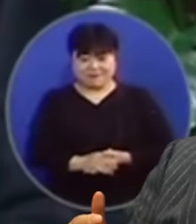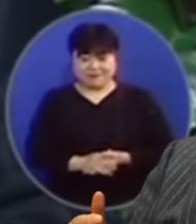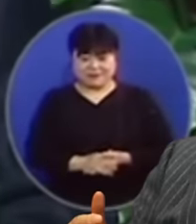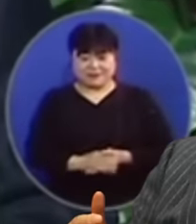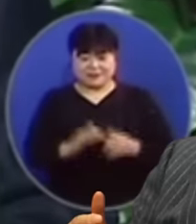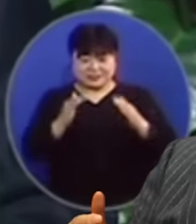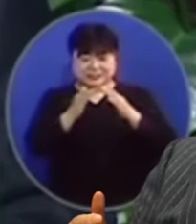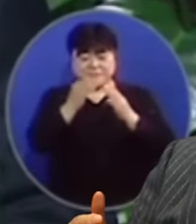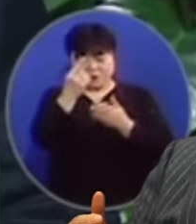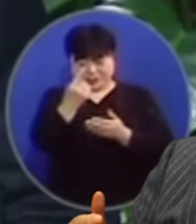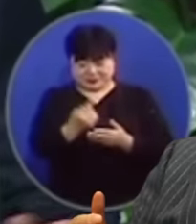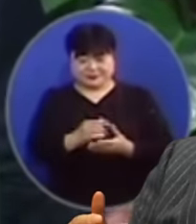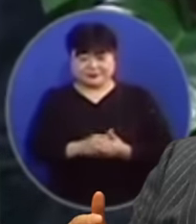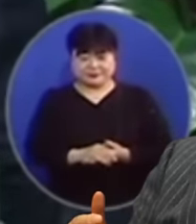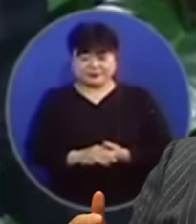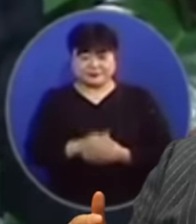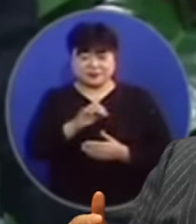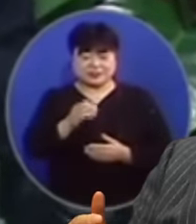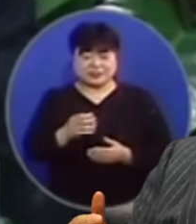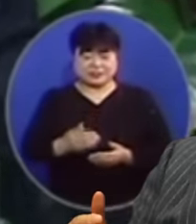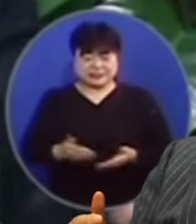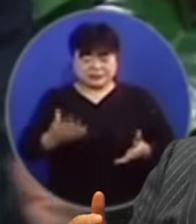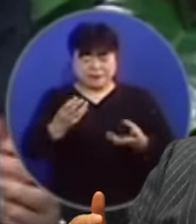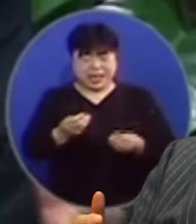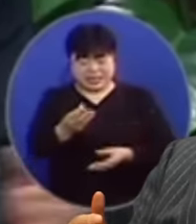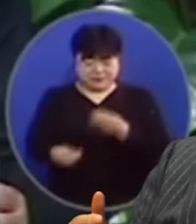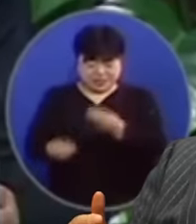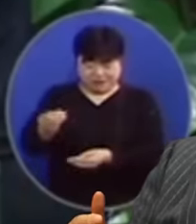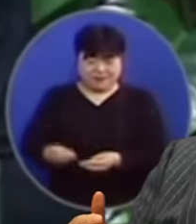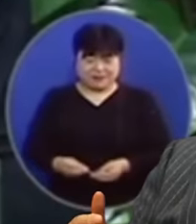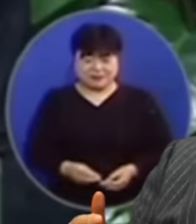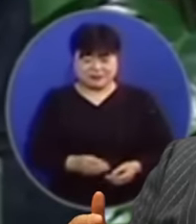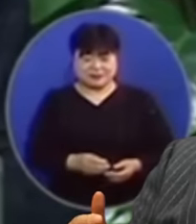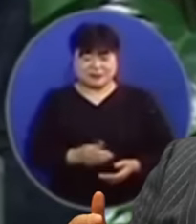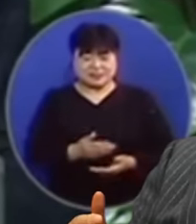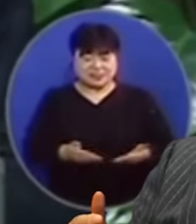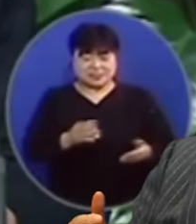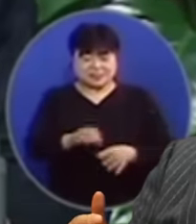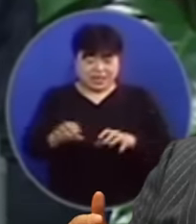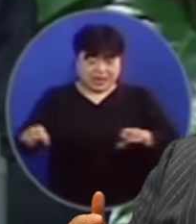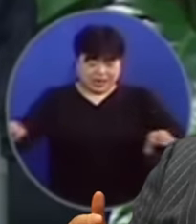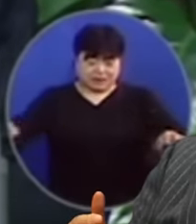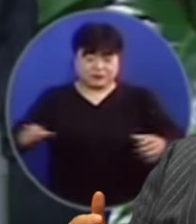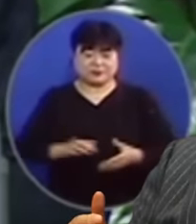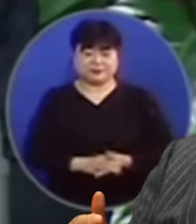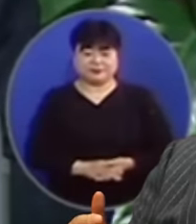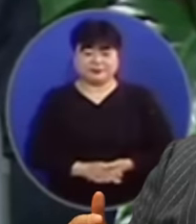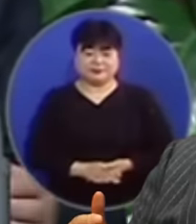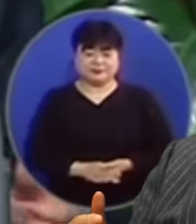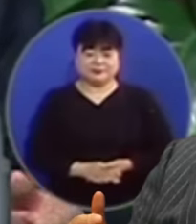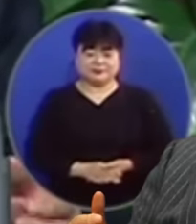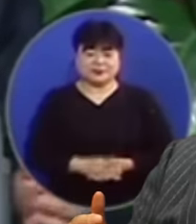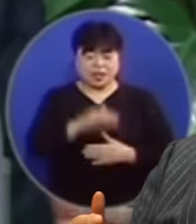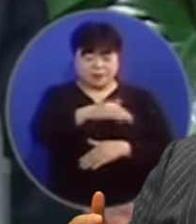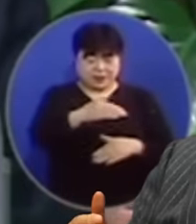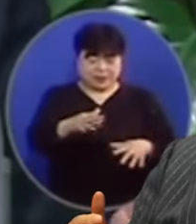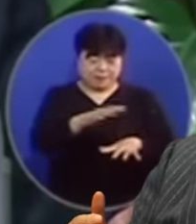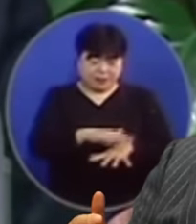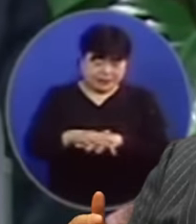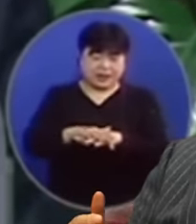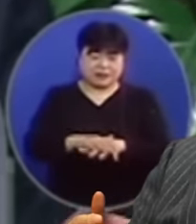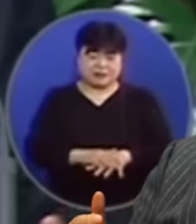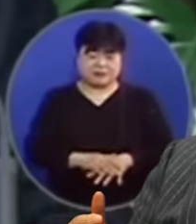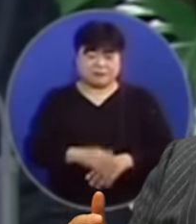그래서 집에 들어가서 이웃에 가서 그릇을 많이 빌려서 안층 마루 마당에